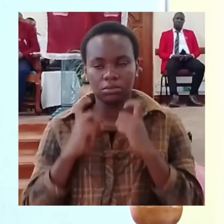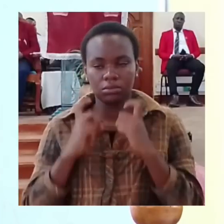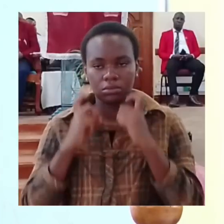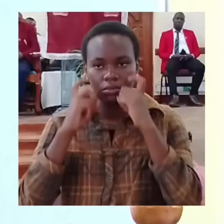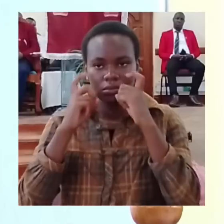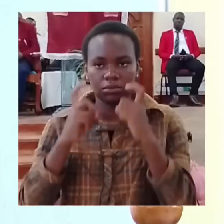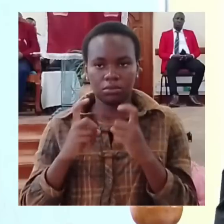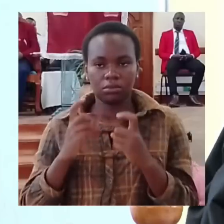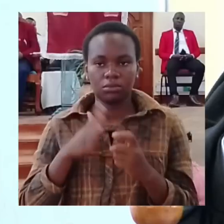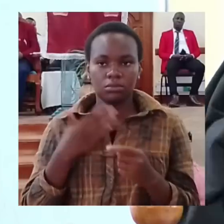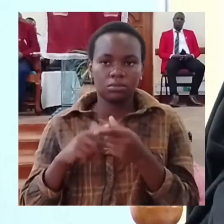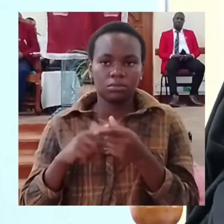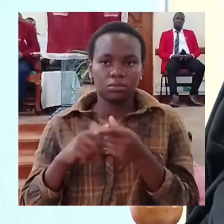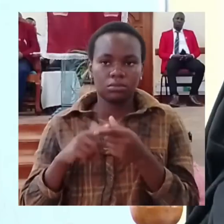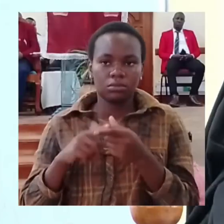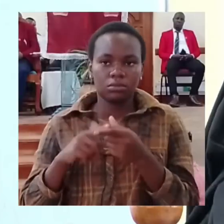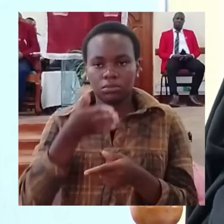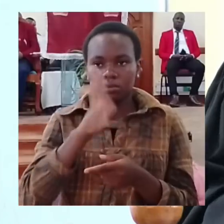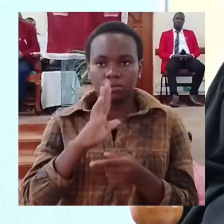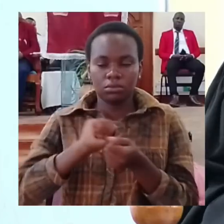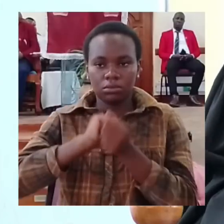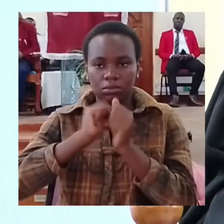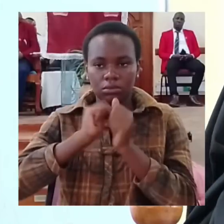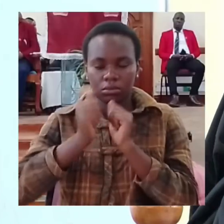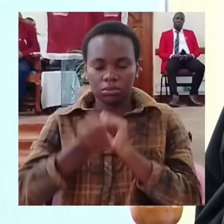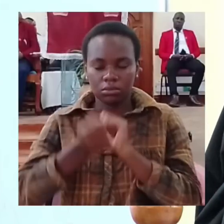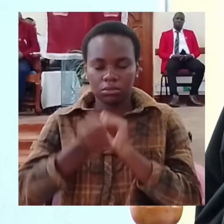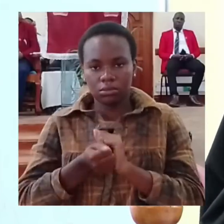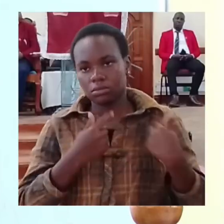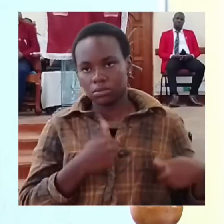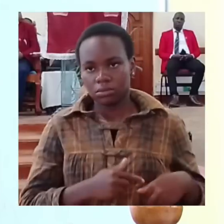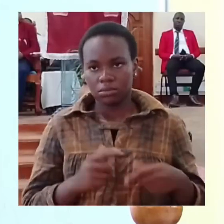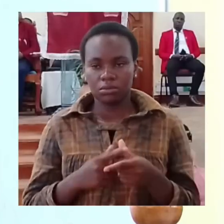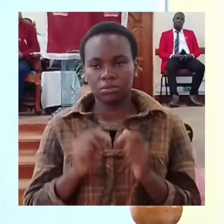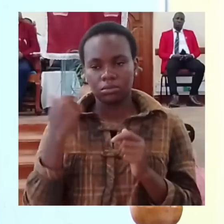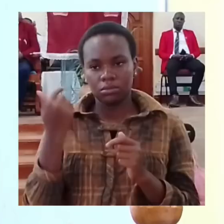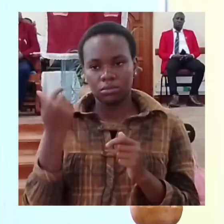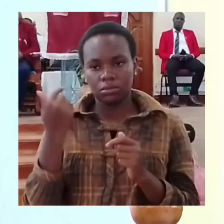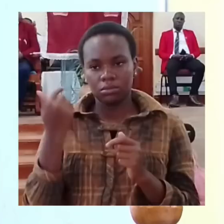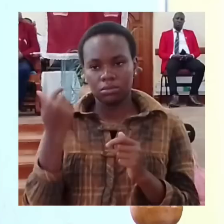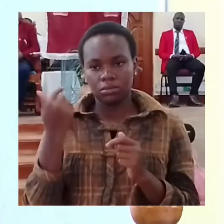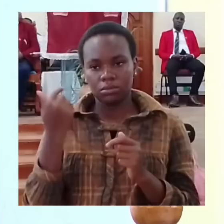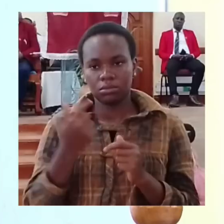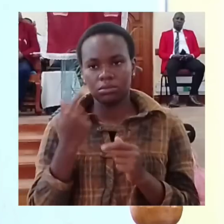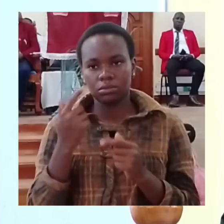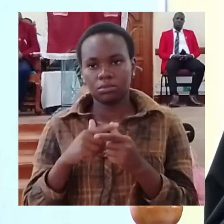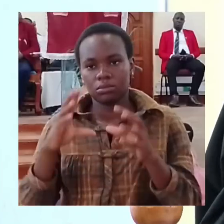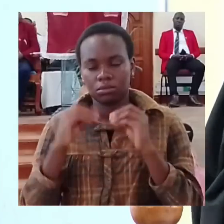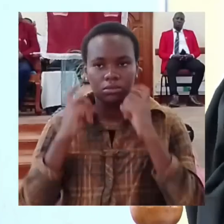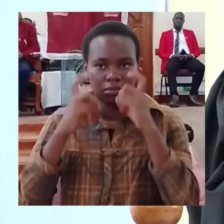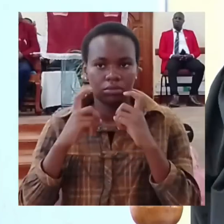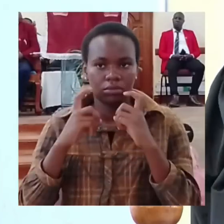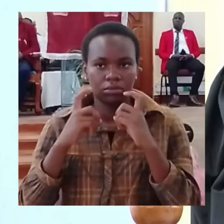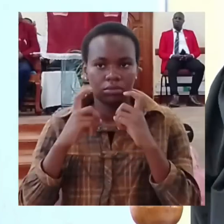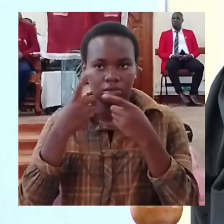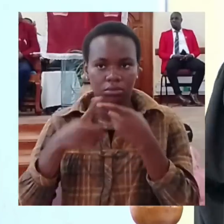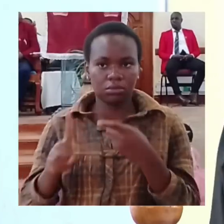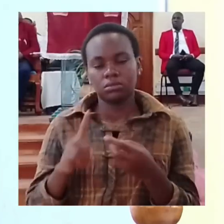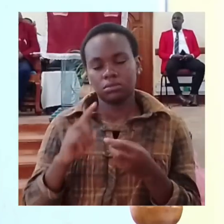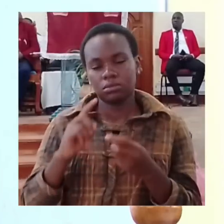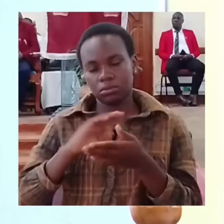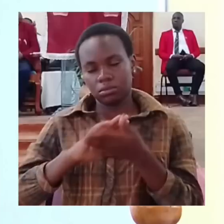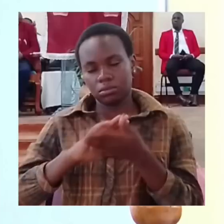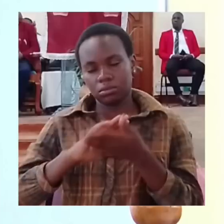wakwa, akera Ngai garũra ngoro yakwa. We must not only acknowledge our sins, but we must